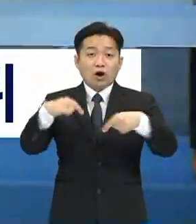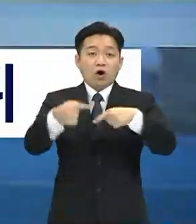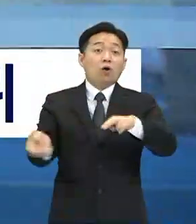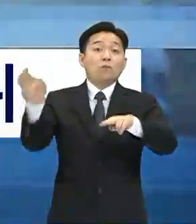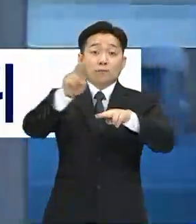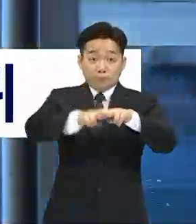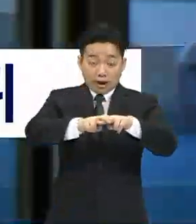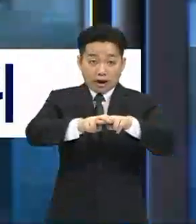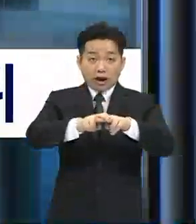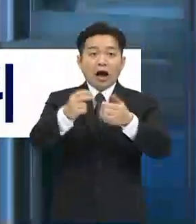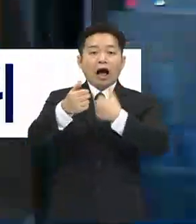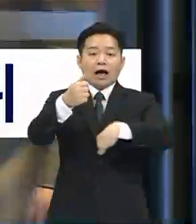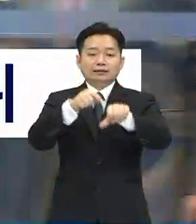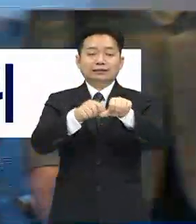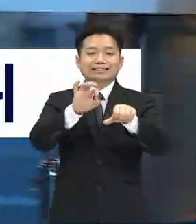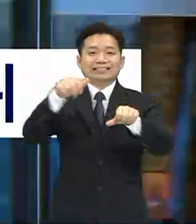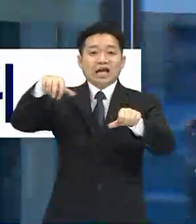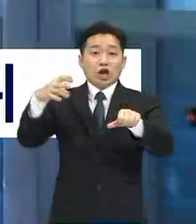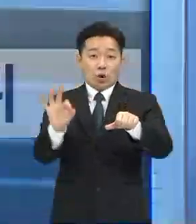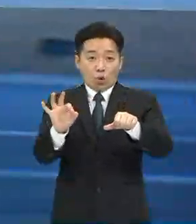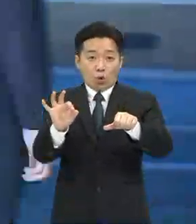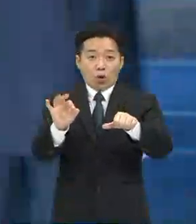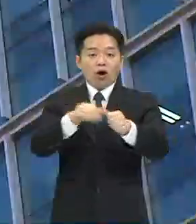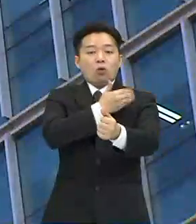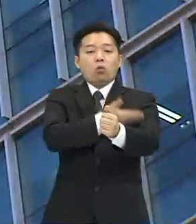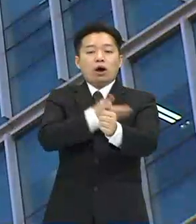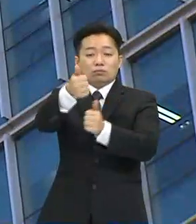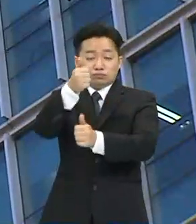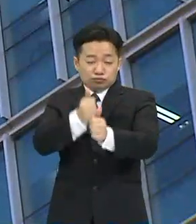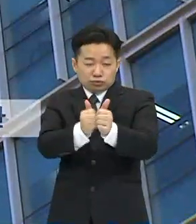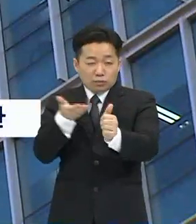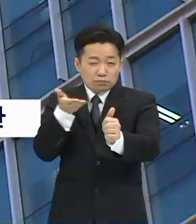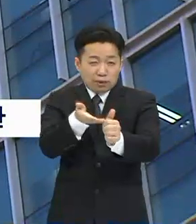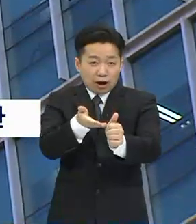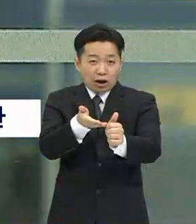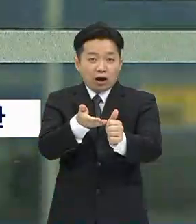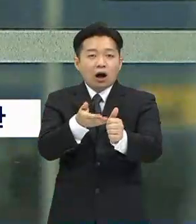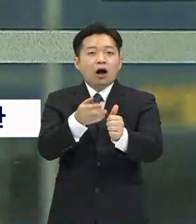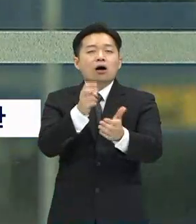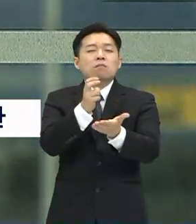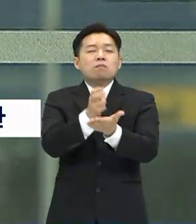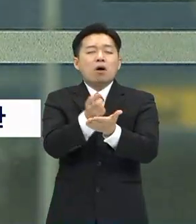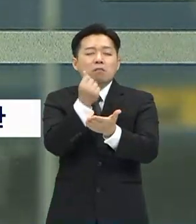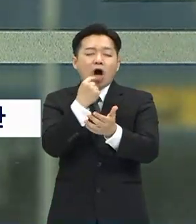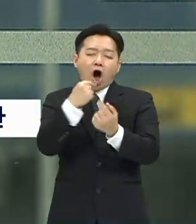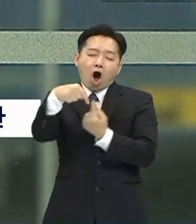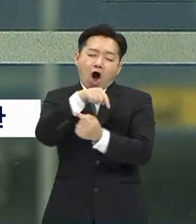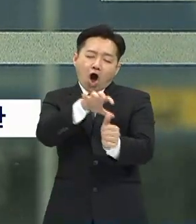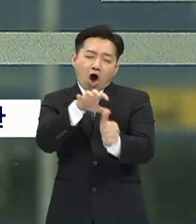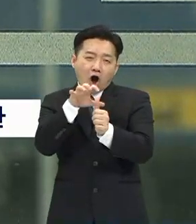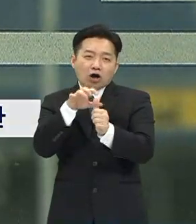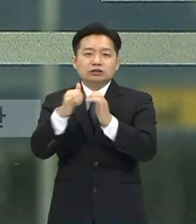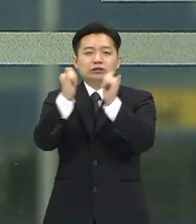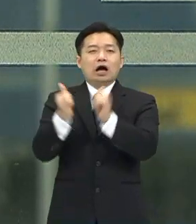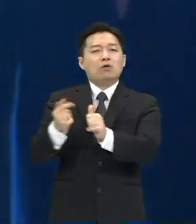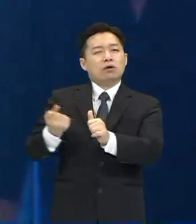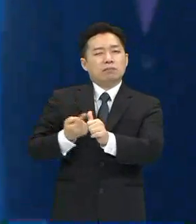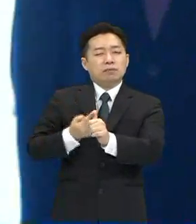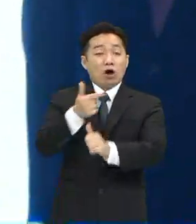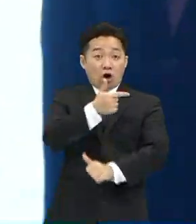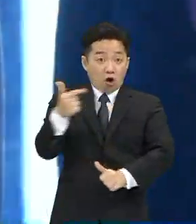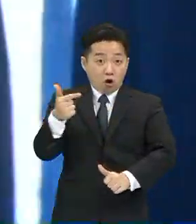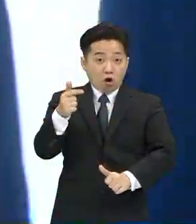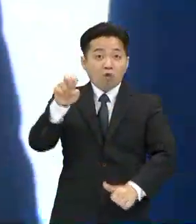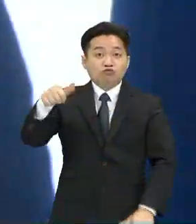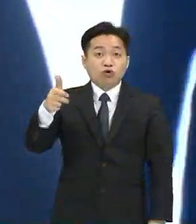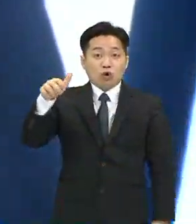복귀했지만 아들 이재용 부회장으로의 승계 과정에 편법을 동원했다는 데 대한 사회적인 비난을 받았습니다.